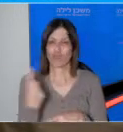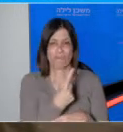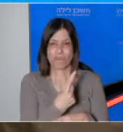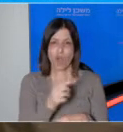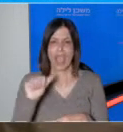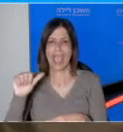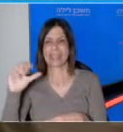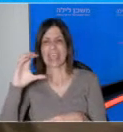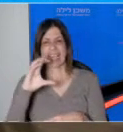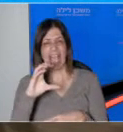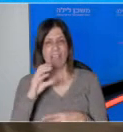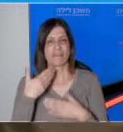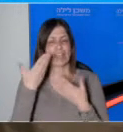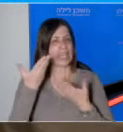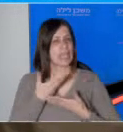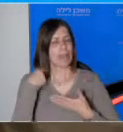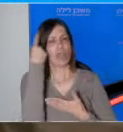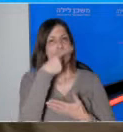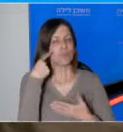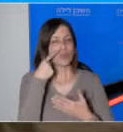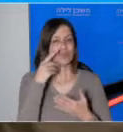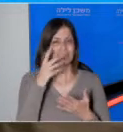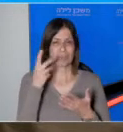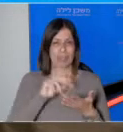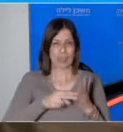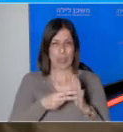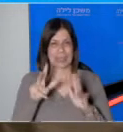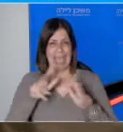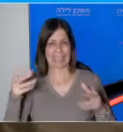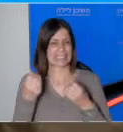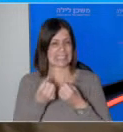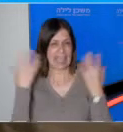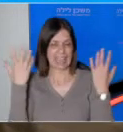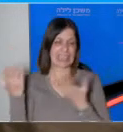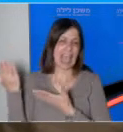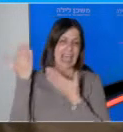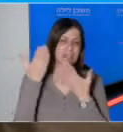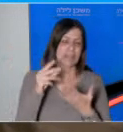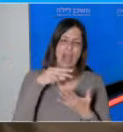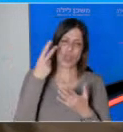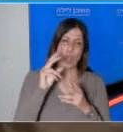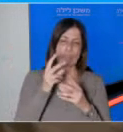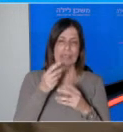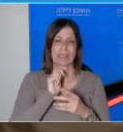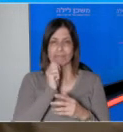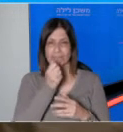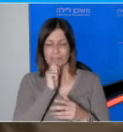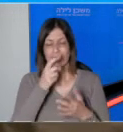קרייף קיבלה דמות בארץ נהדרת, הזמנה להיות פאנליסטית בתוכניות הכי